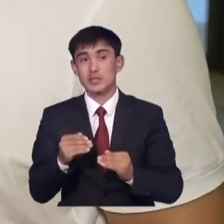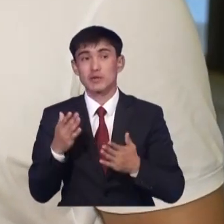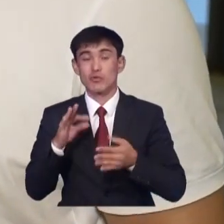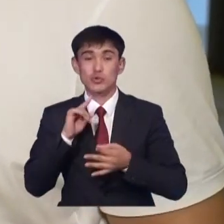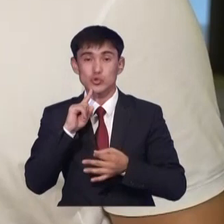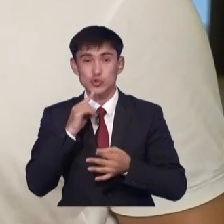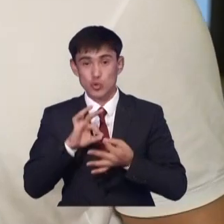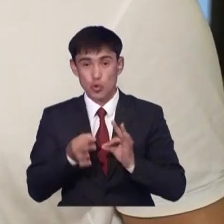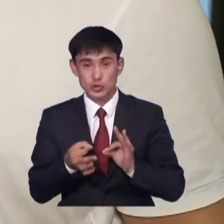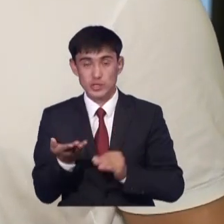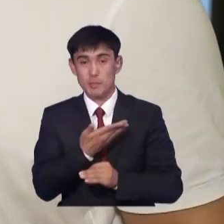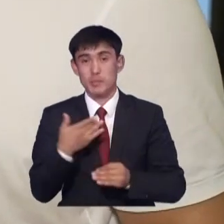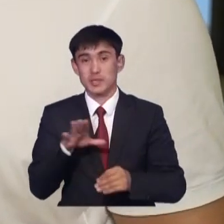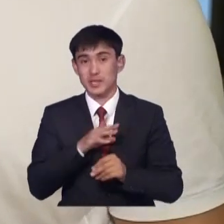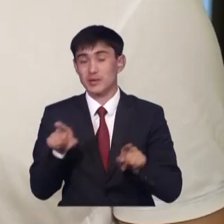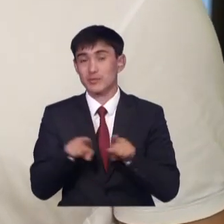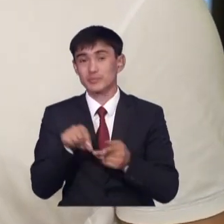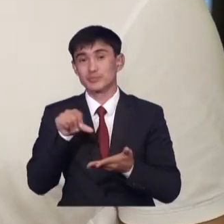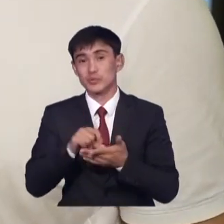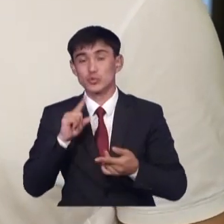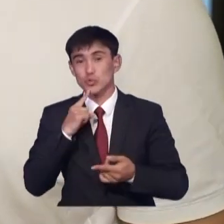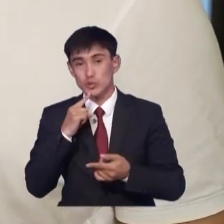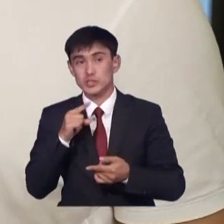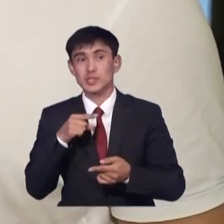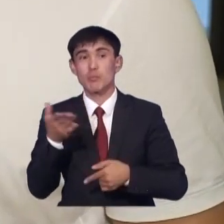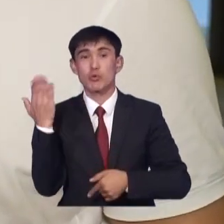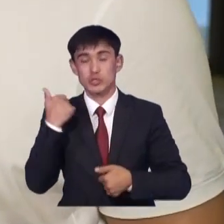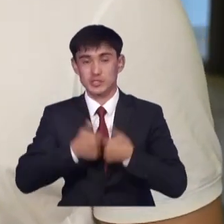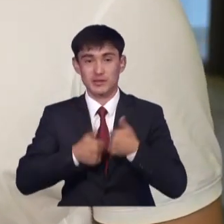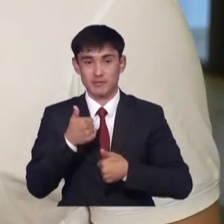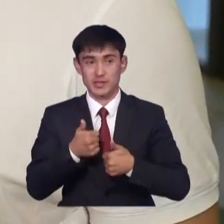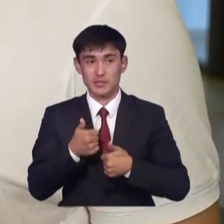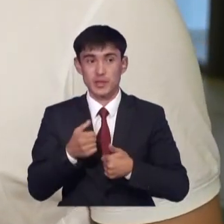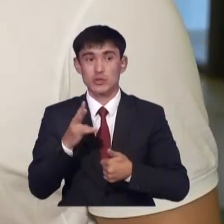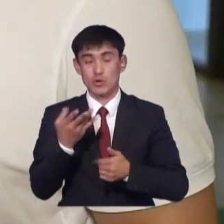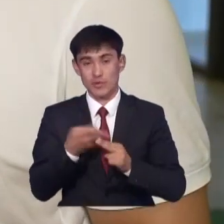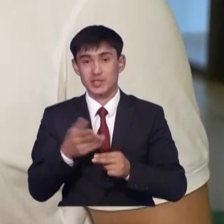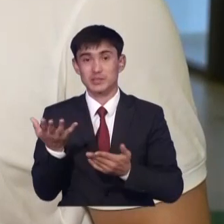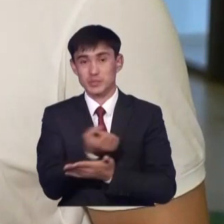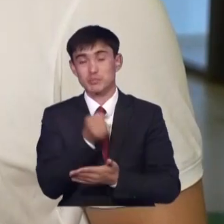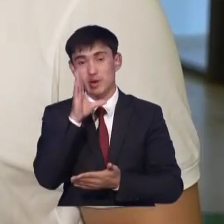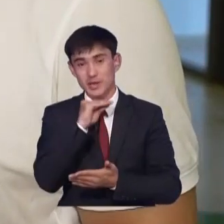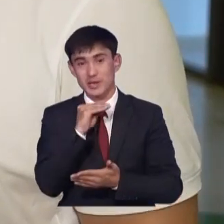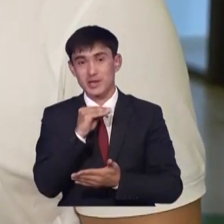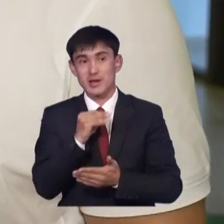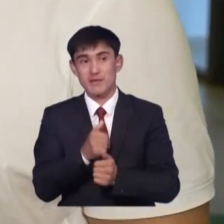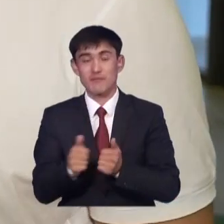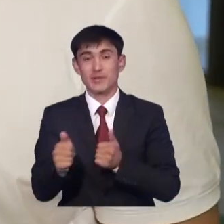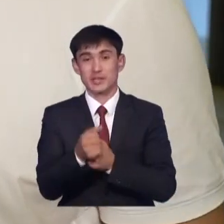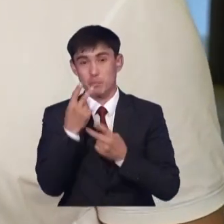довольно сложным, и нам уже приходилось сталкиваться с трудностями на предыдущих соревнованиях. Однако в этот раз мы смогли вновь выйти